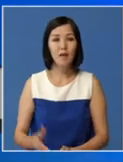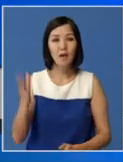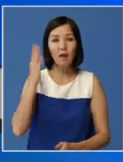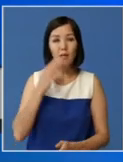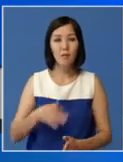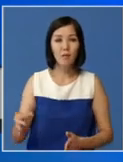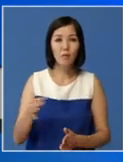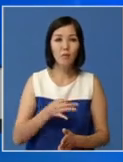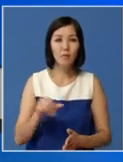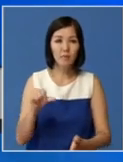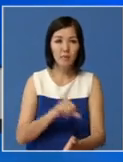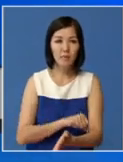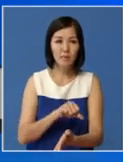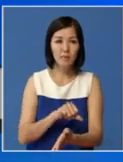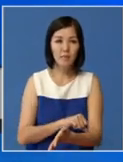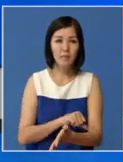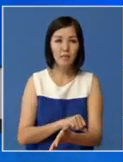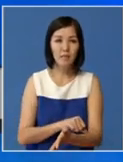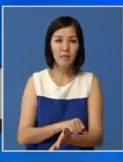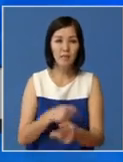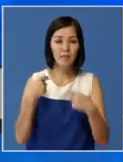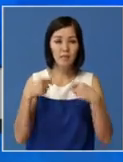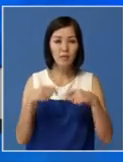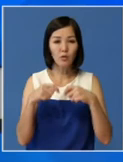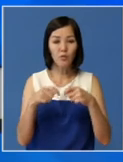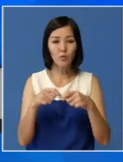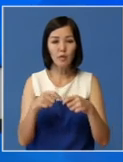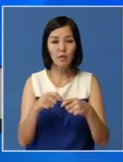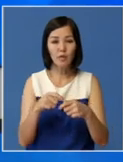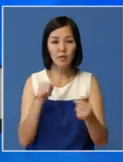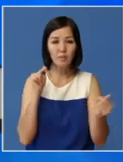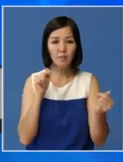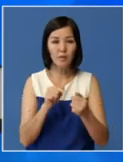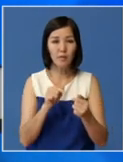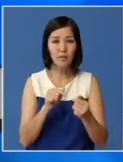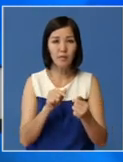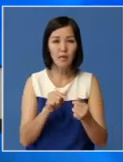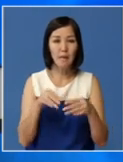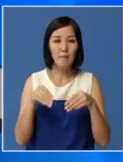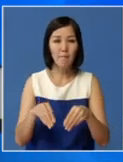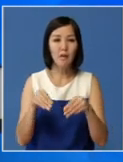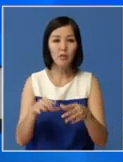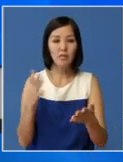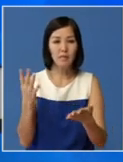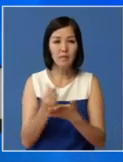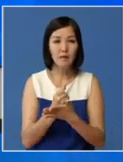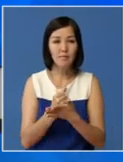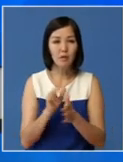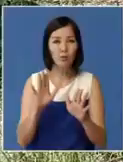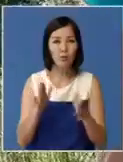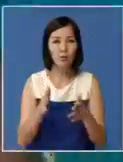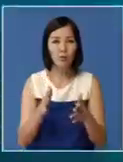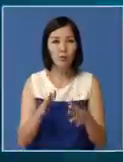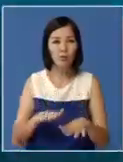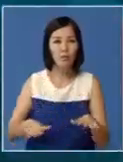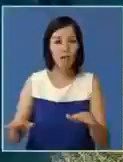Облыстық есірткі бизнесмен күрес қызметкерлері Көксу ауданнан кезекті қарасора бақшасын анықтады. Тәртіп сақшылары тосынан келгенде